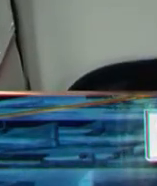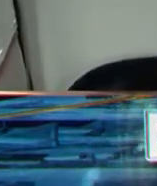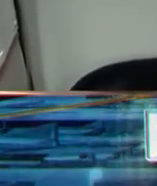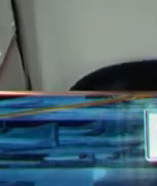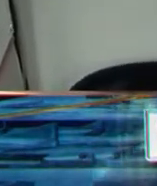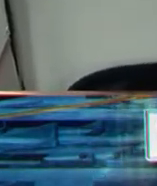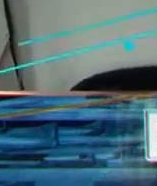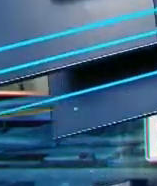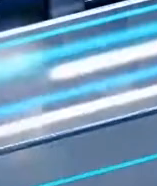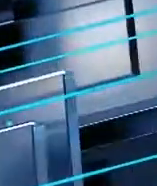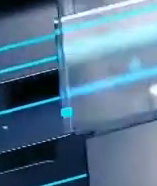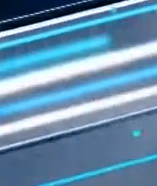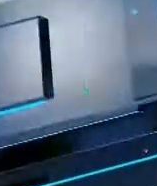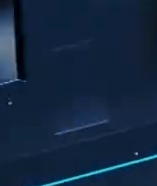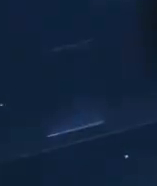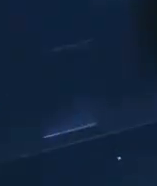жатыр.